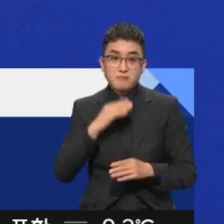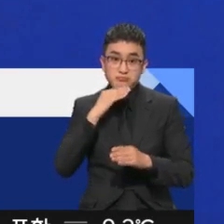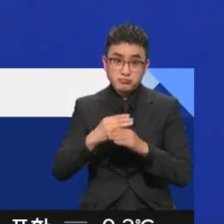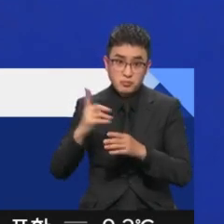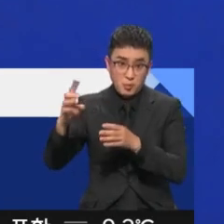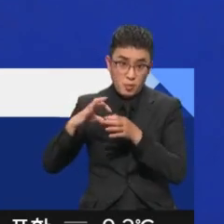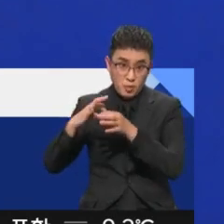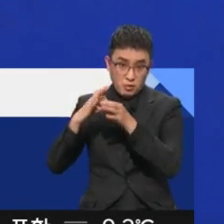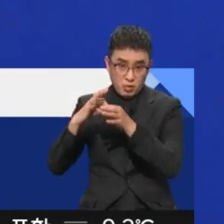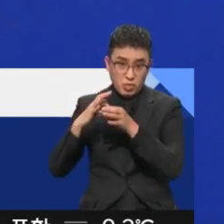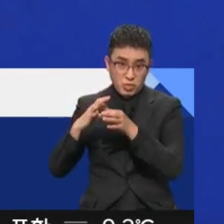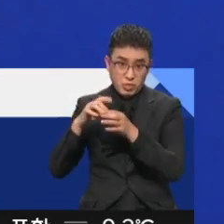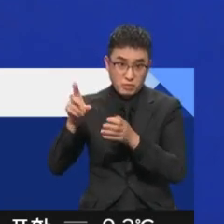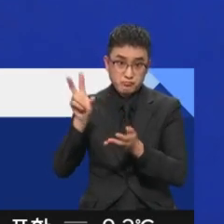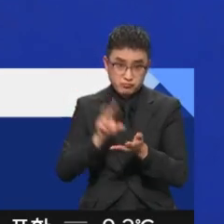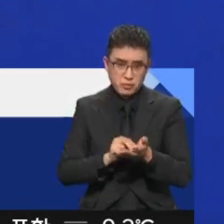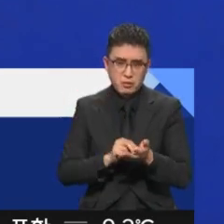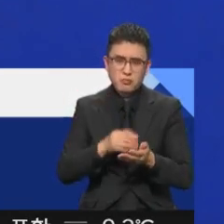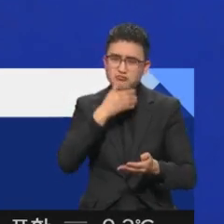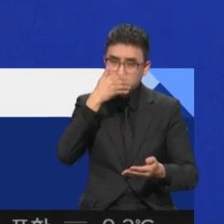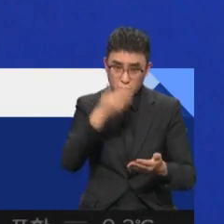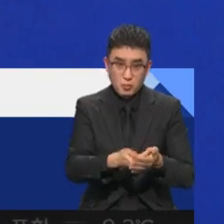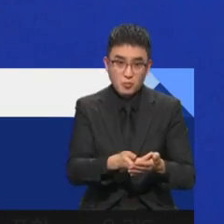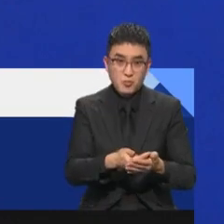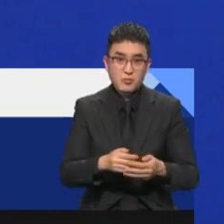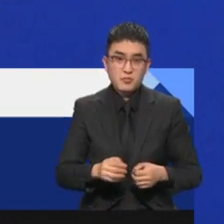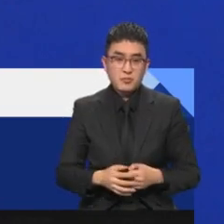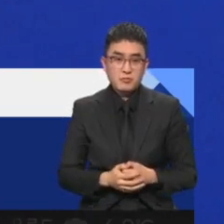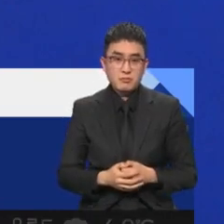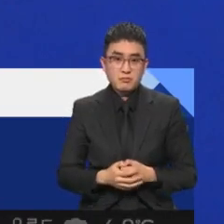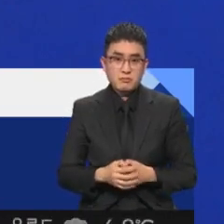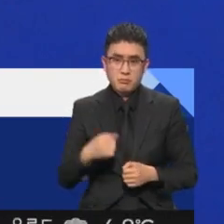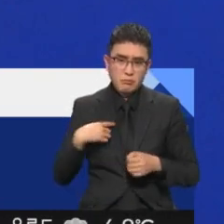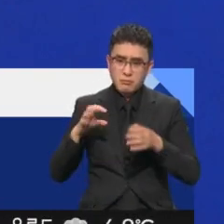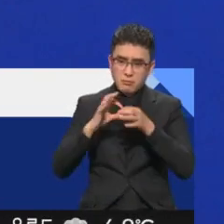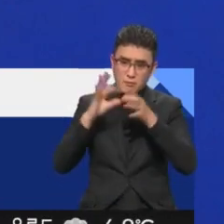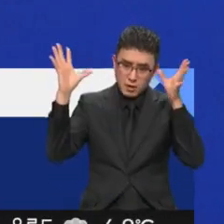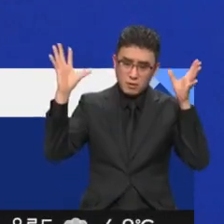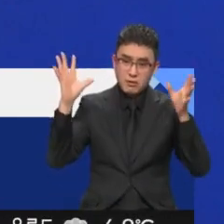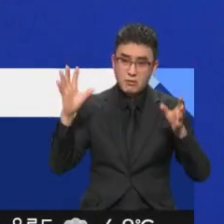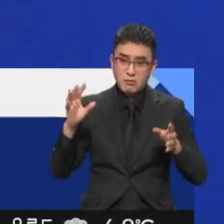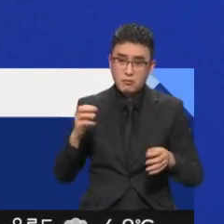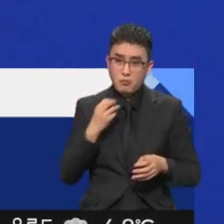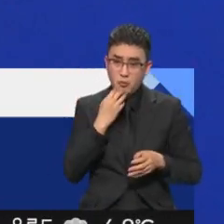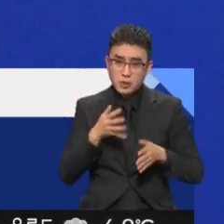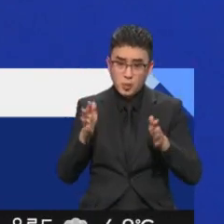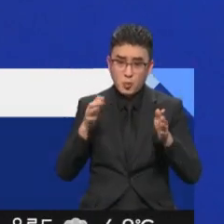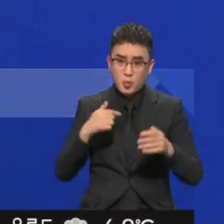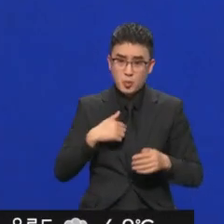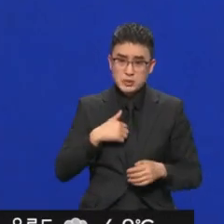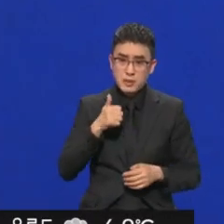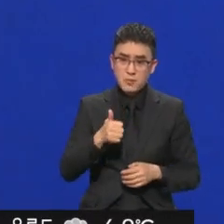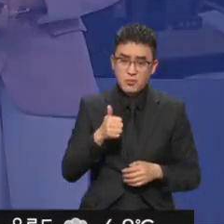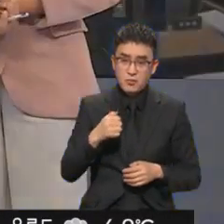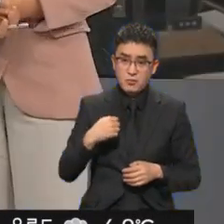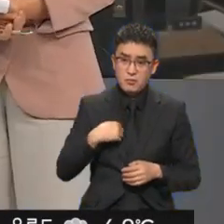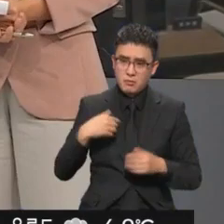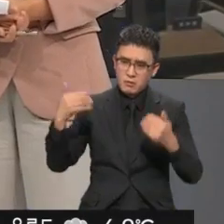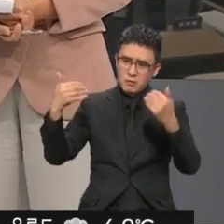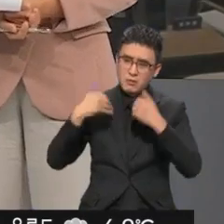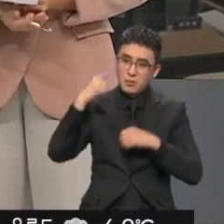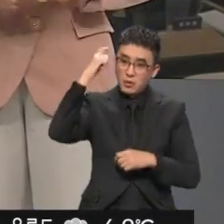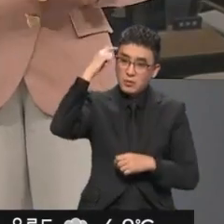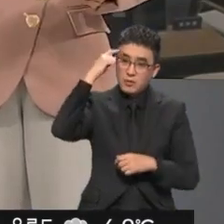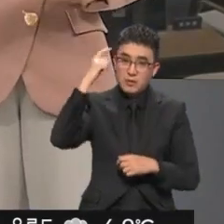중요한 일인데 거기에 무관한 경기도 이재명을 왜 관련을 시킵니까? 네, 이재명